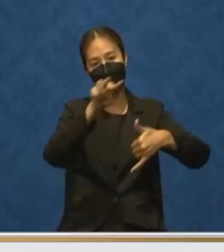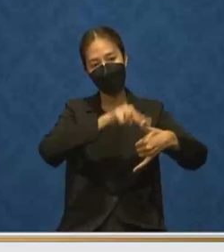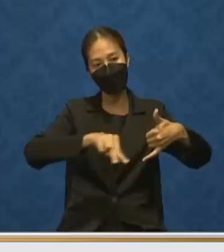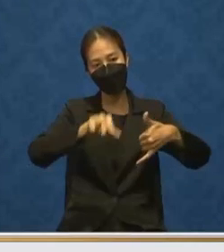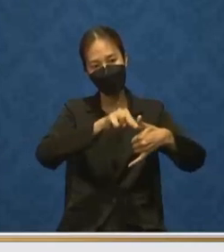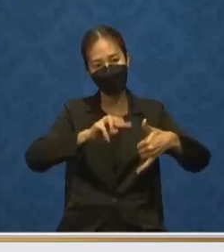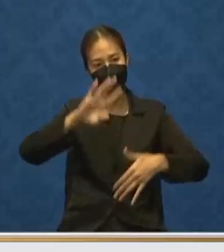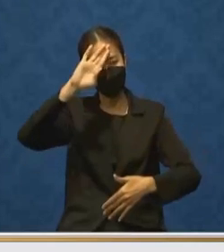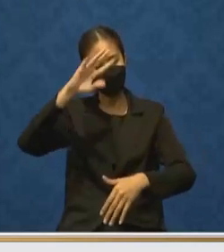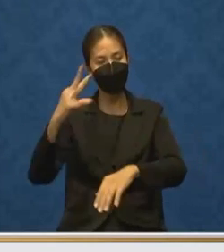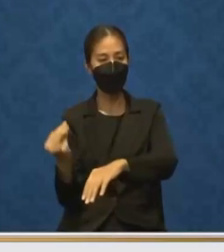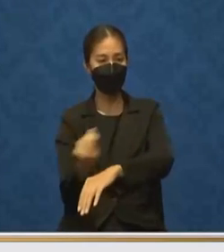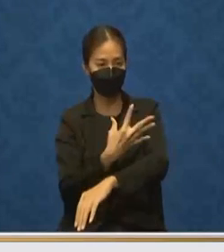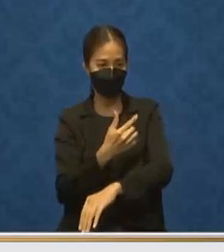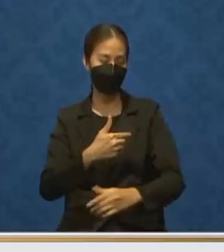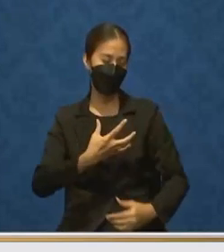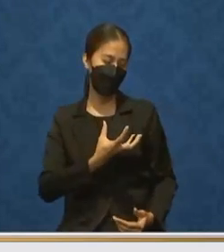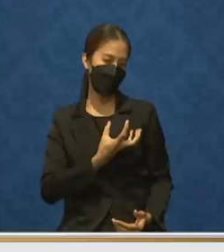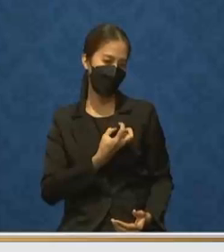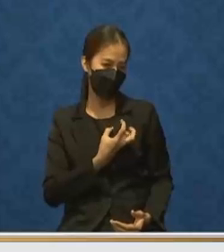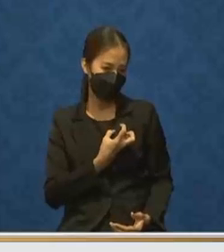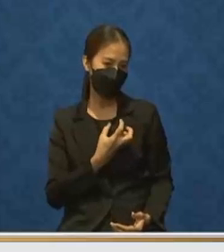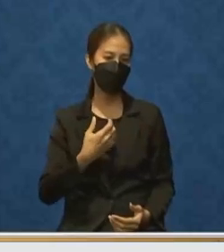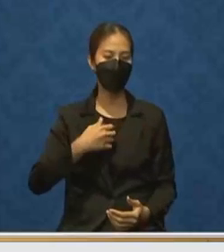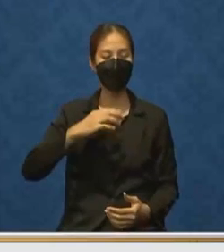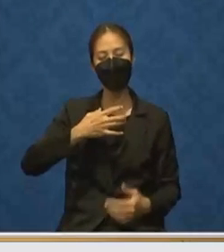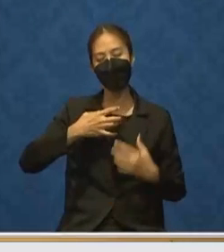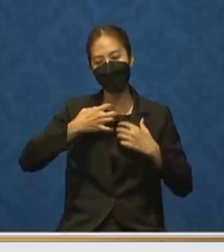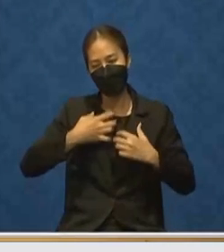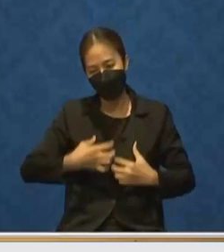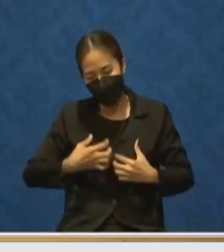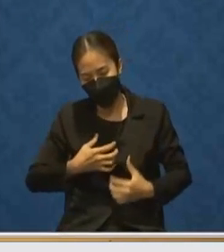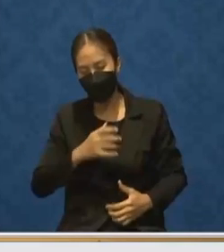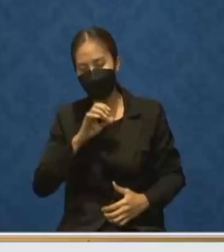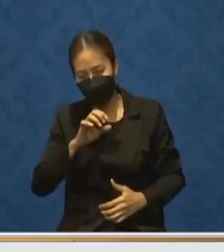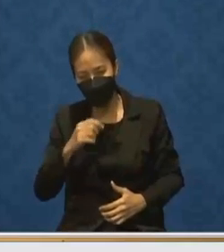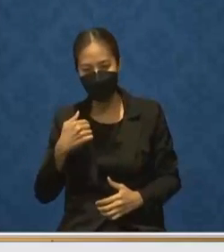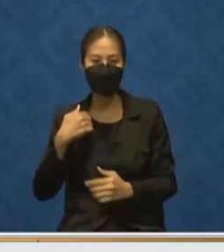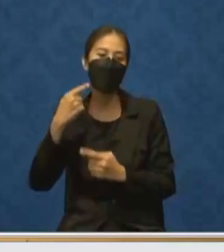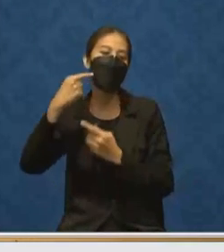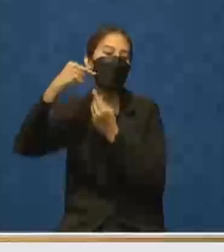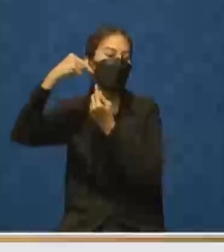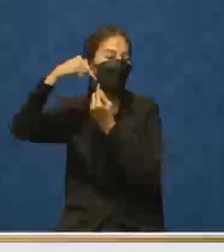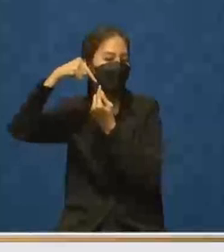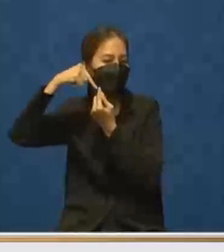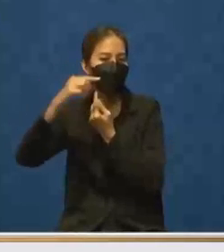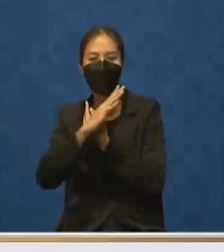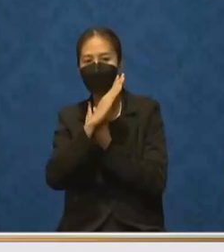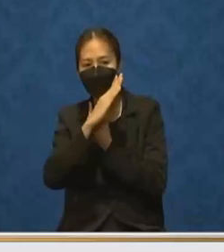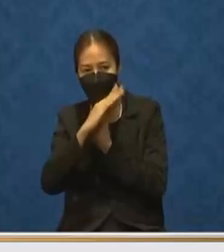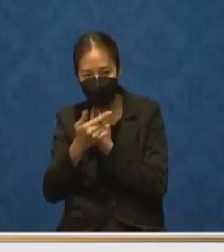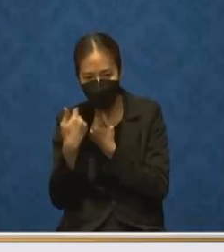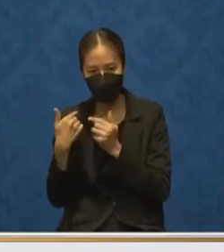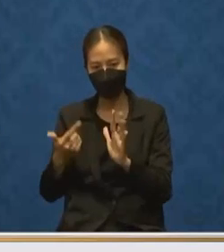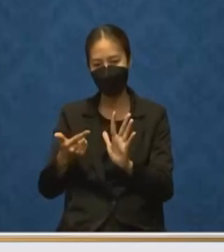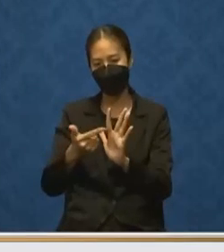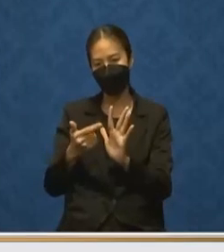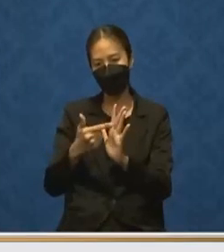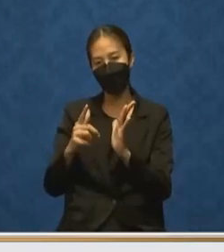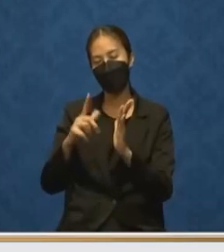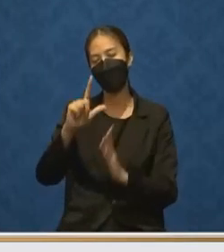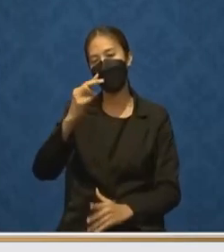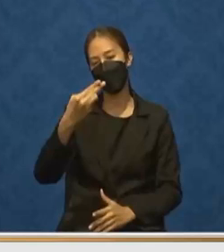คมะเร็งโรคหัวใจวัณโรคการผ่าตัดรากฟันเทียมในผู้สูงอายุการให้ยาป้องกันการติดเชื้อ HIV หลัง